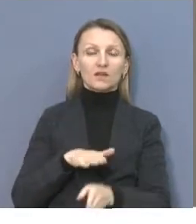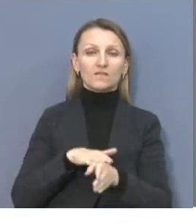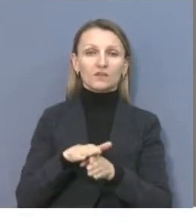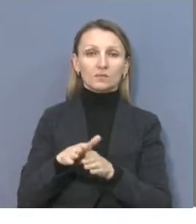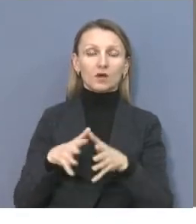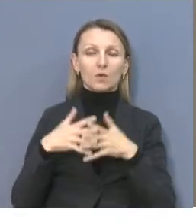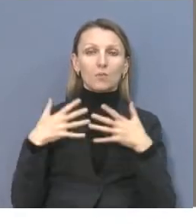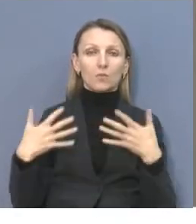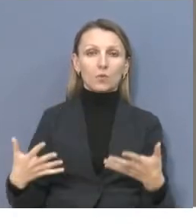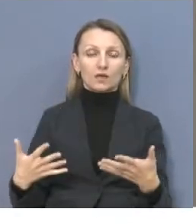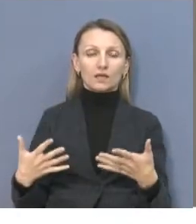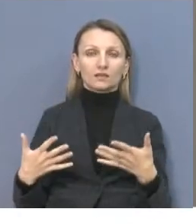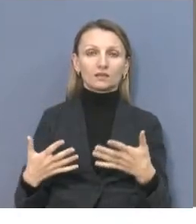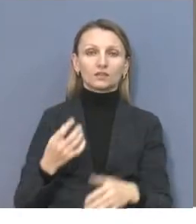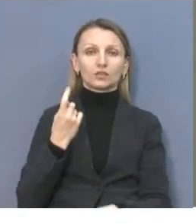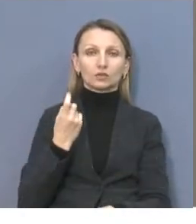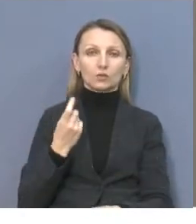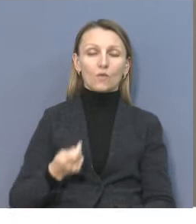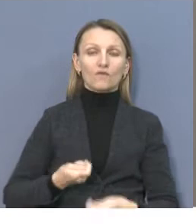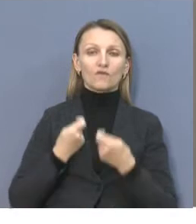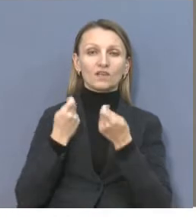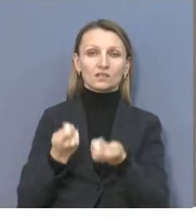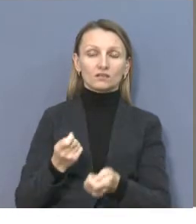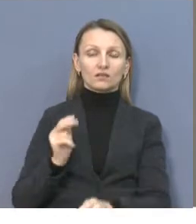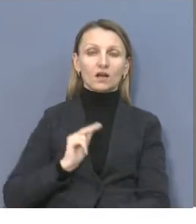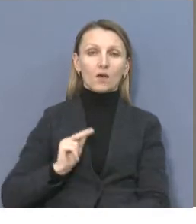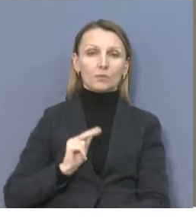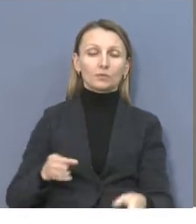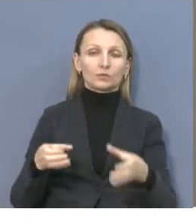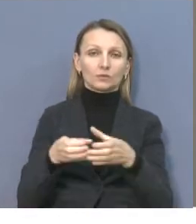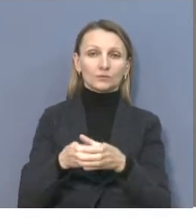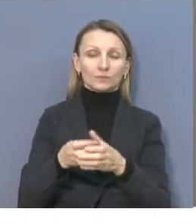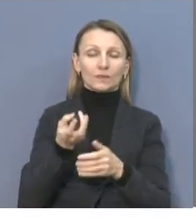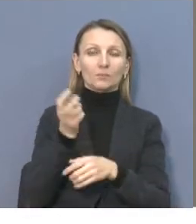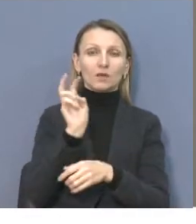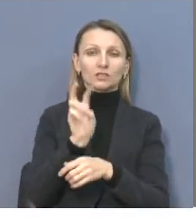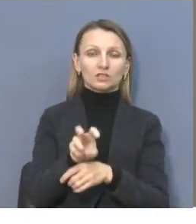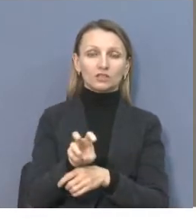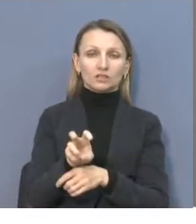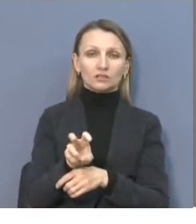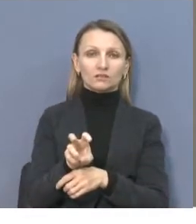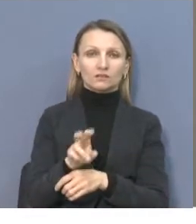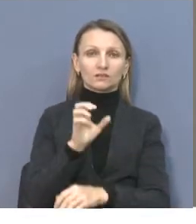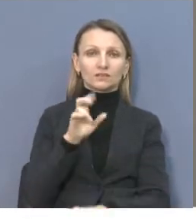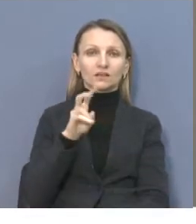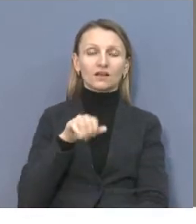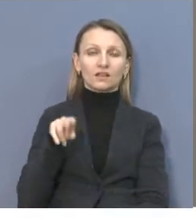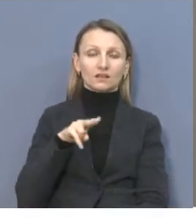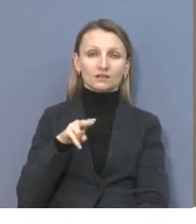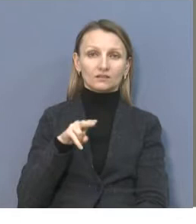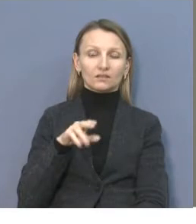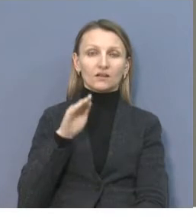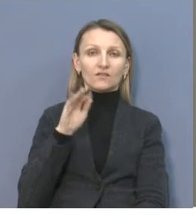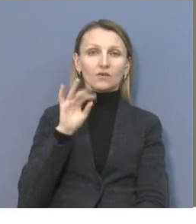более 100 выездных мониторинговых работ это посещения склада из конформация